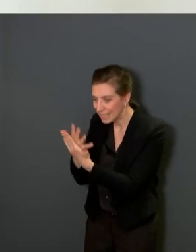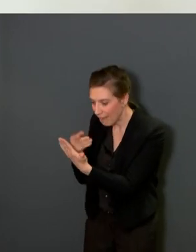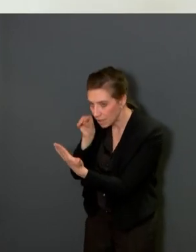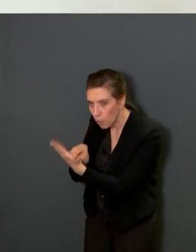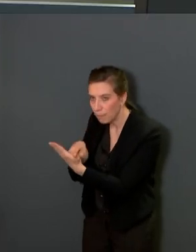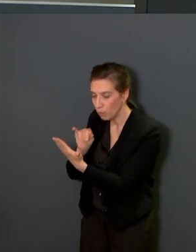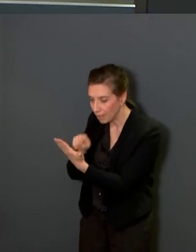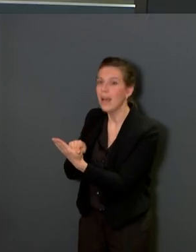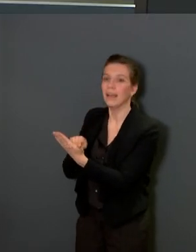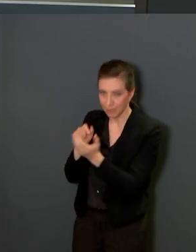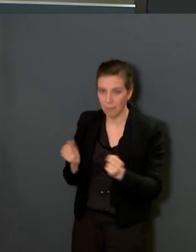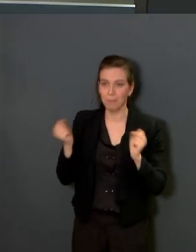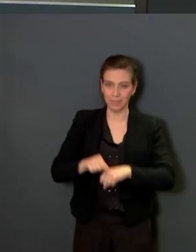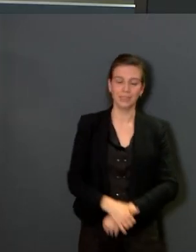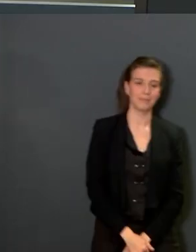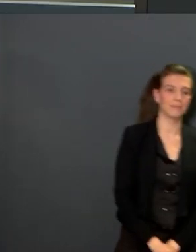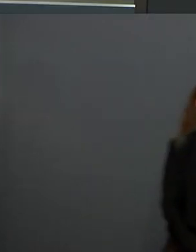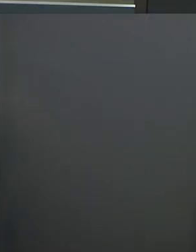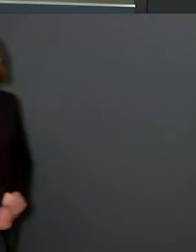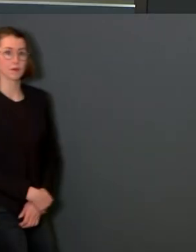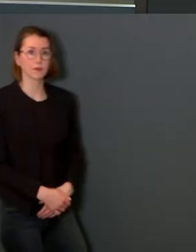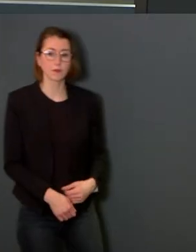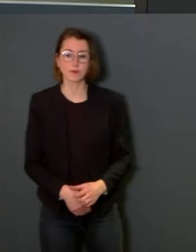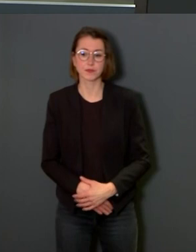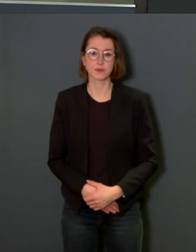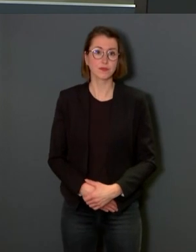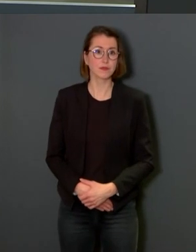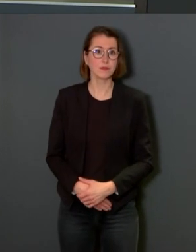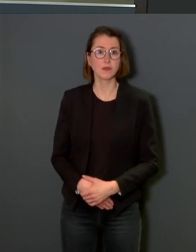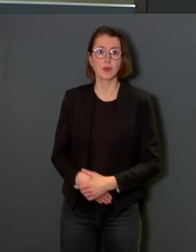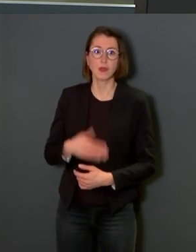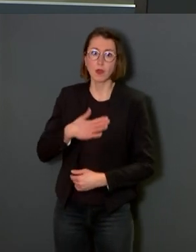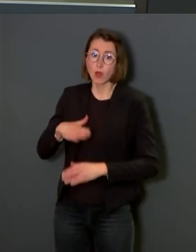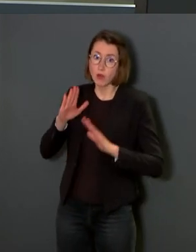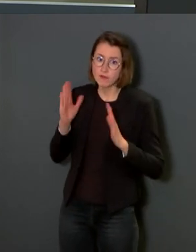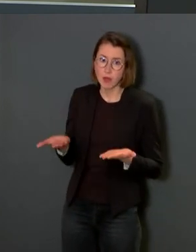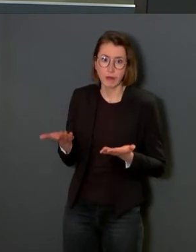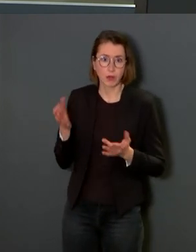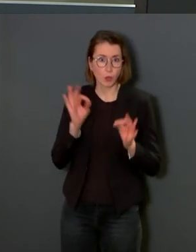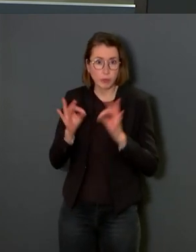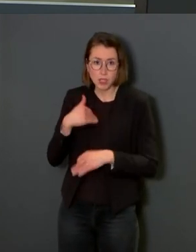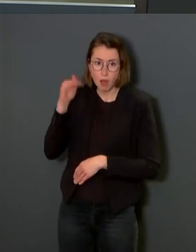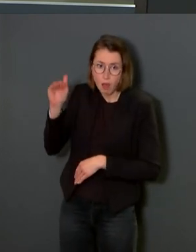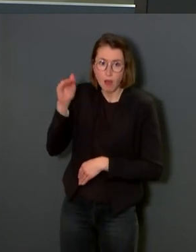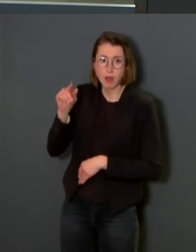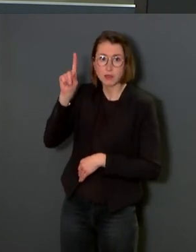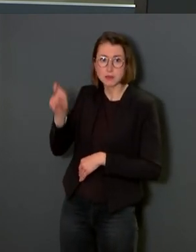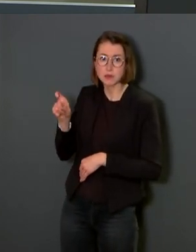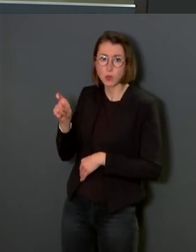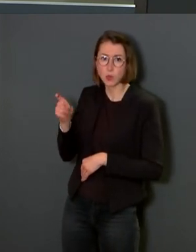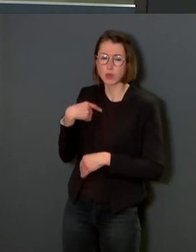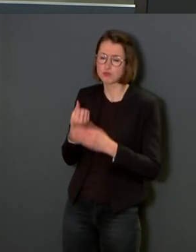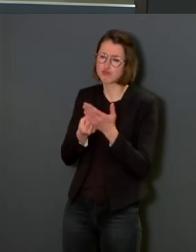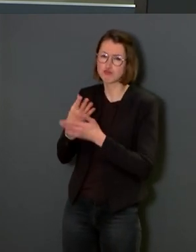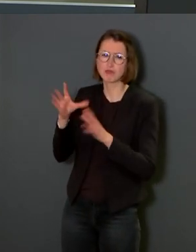geval. Monsieur Penas. Enfin, c'est compliqué. Un petit mot à la régie d'abord. Essayez de ne pas couper mon micro et de ne pas lancer le générique de fin.